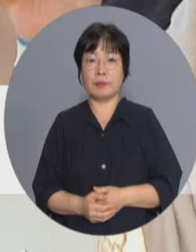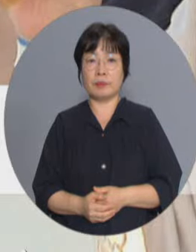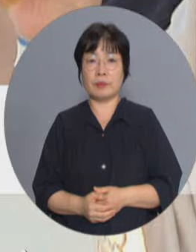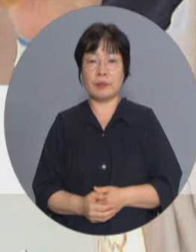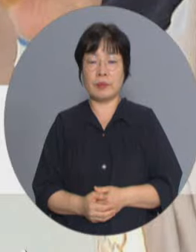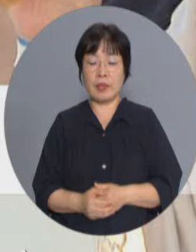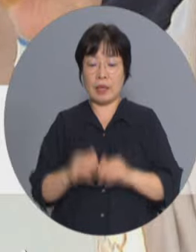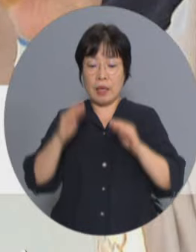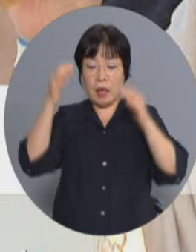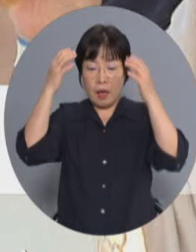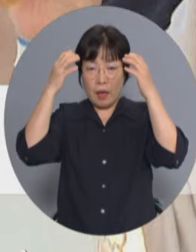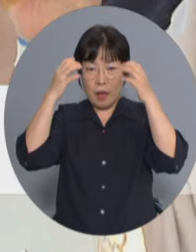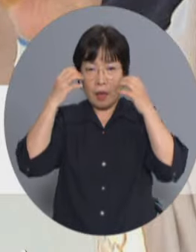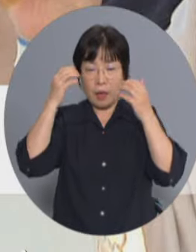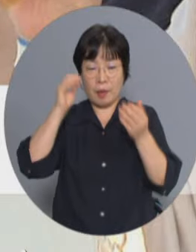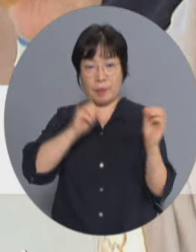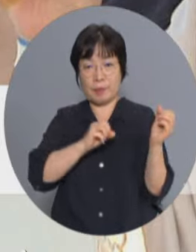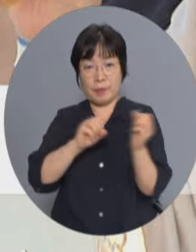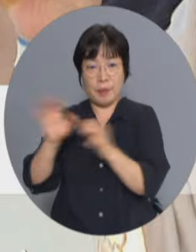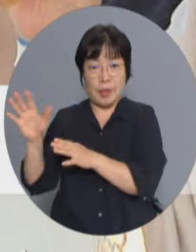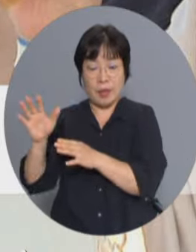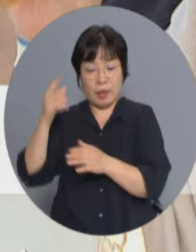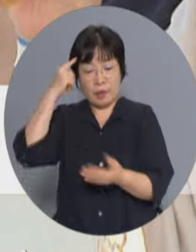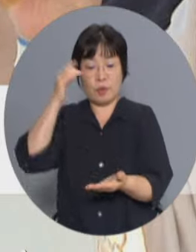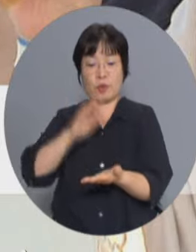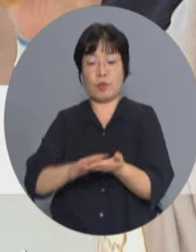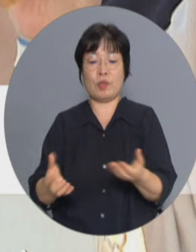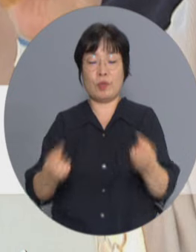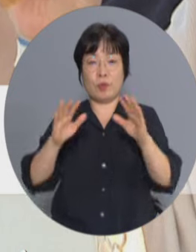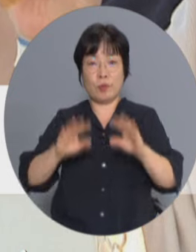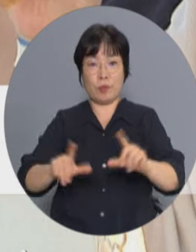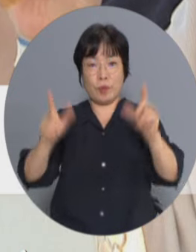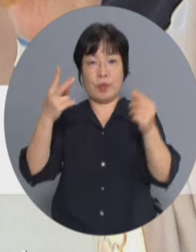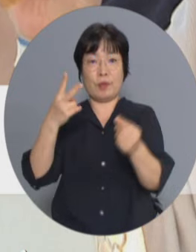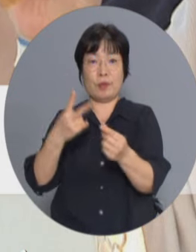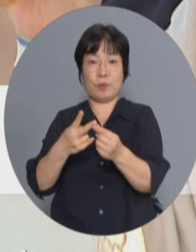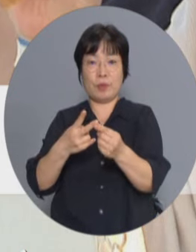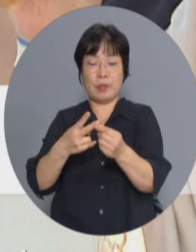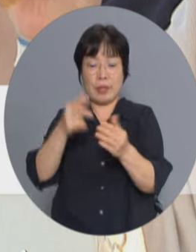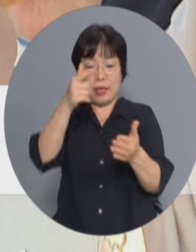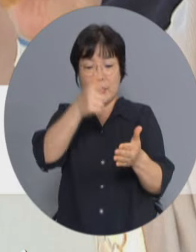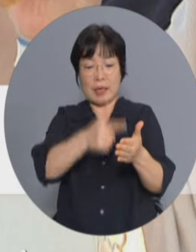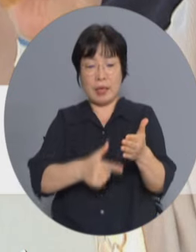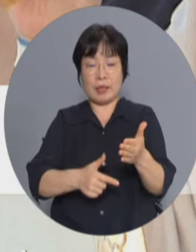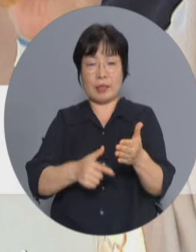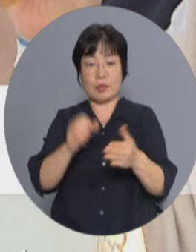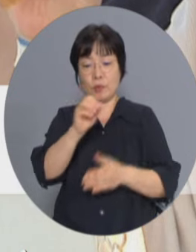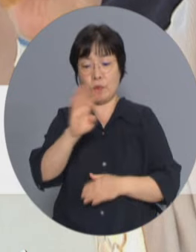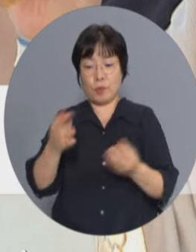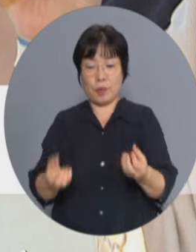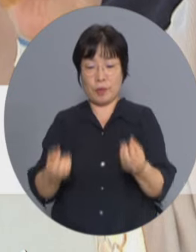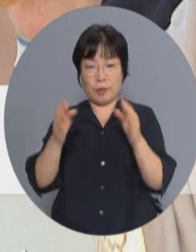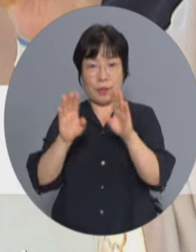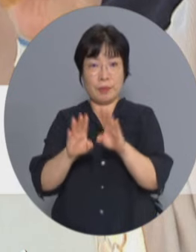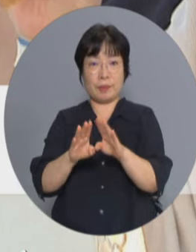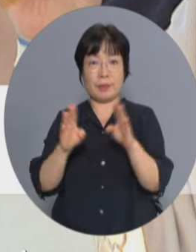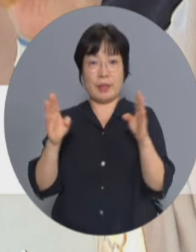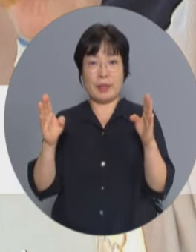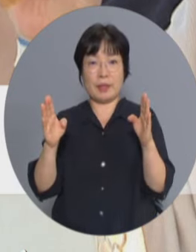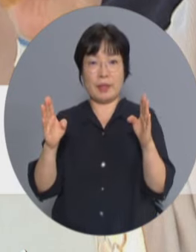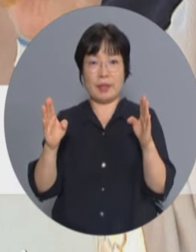남도의 무더위를 날려버릴 시원한 축제 올해로 두 번째로 선보이는 강진 하맥 축제의 막이